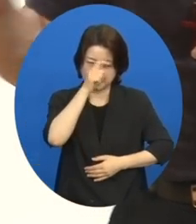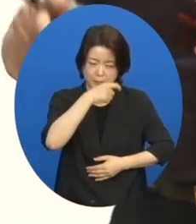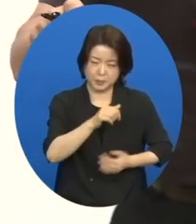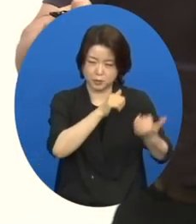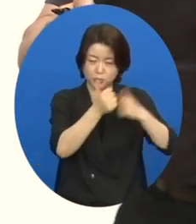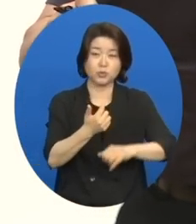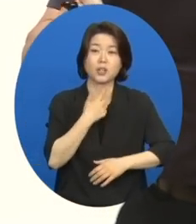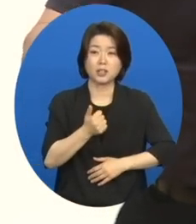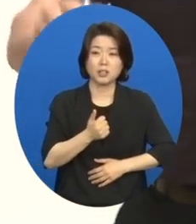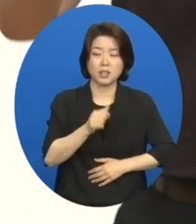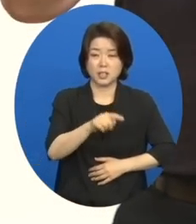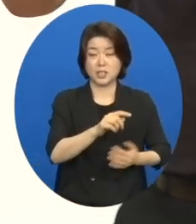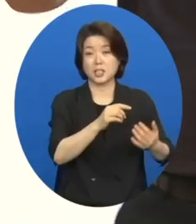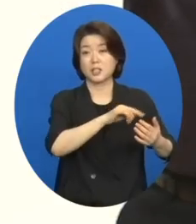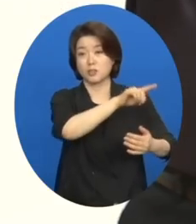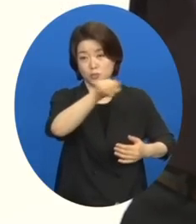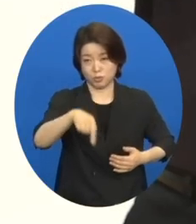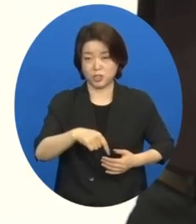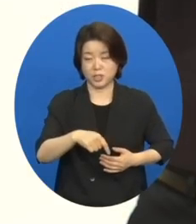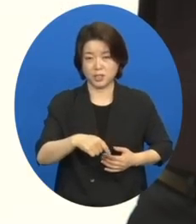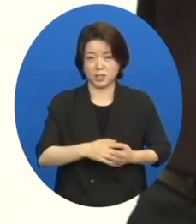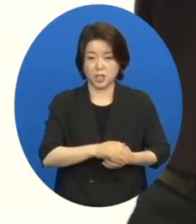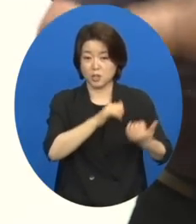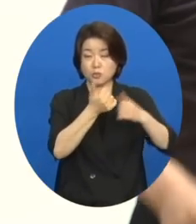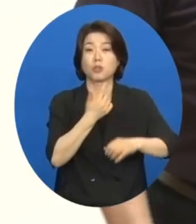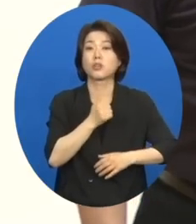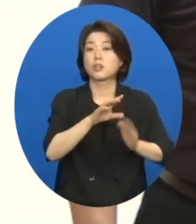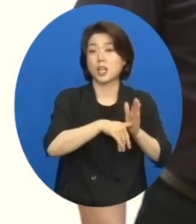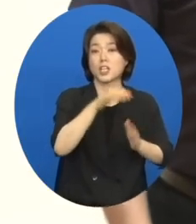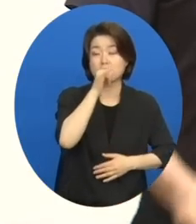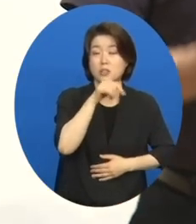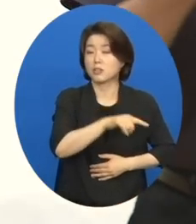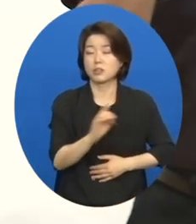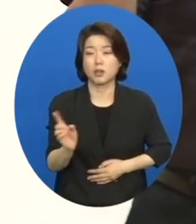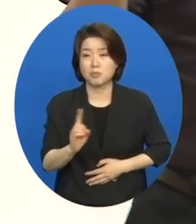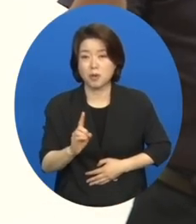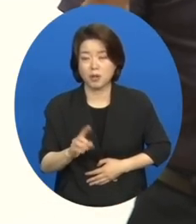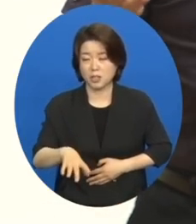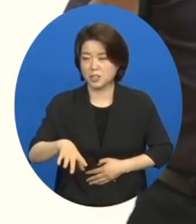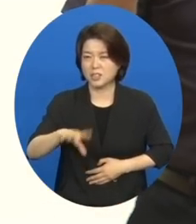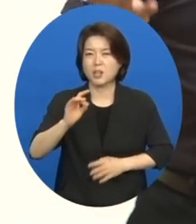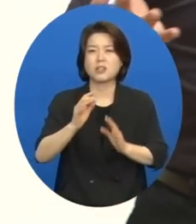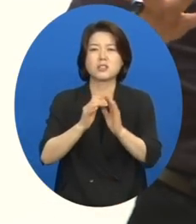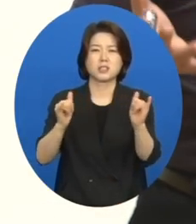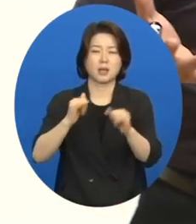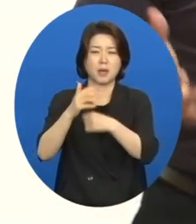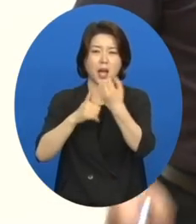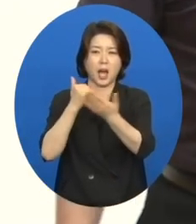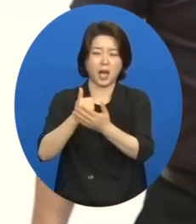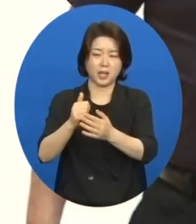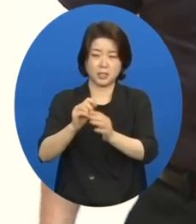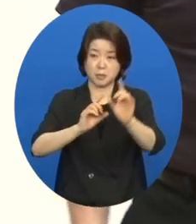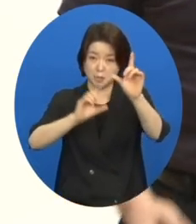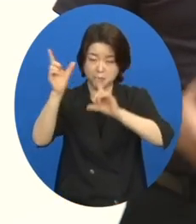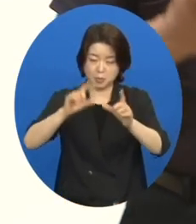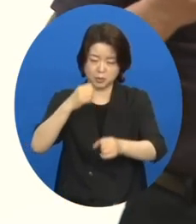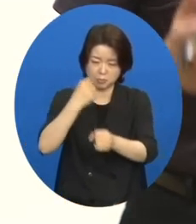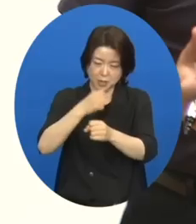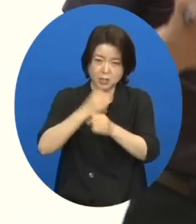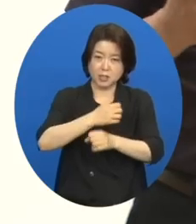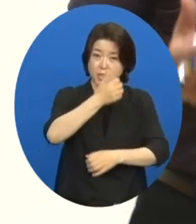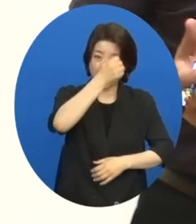죽었던 우리 이 표현은 죽었던 어느 때가 있었어요. 그게 바로 첫사람 하나님의 원형으로 지음받았던